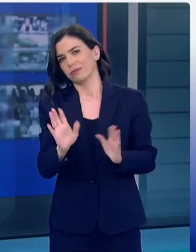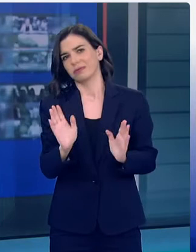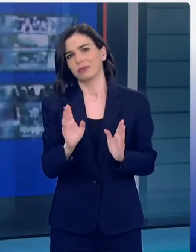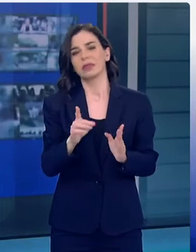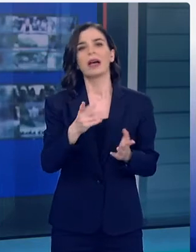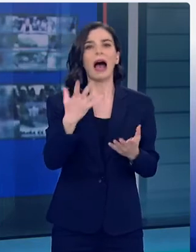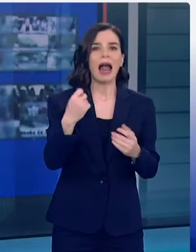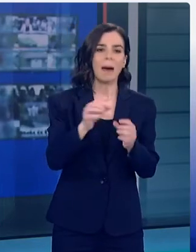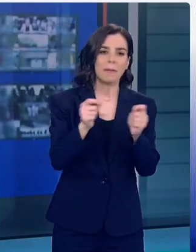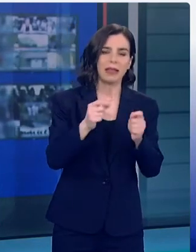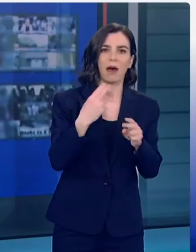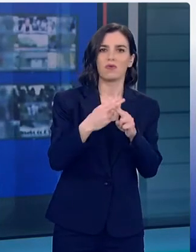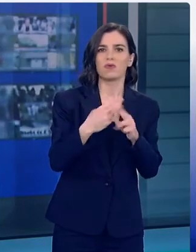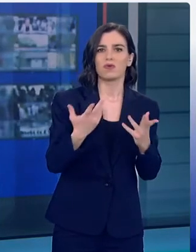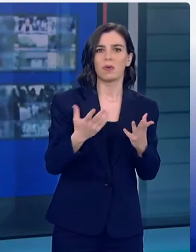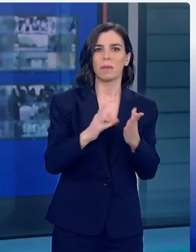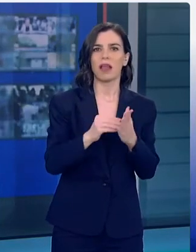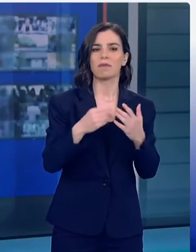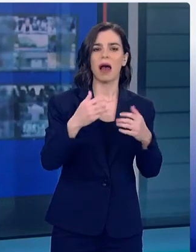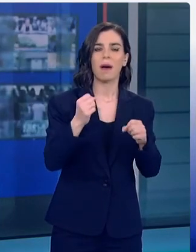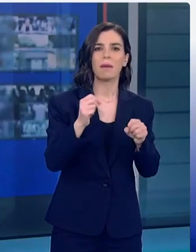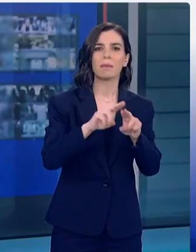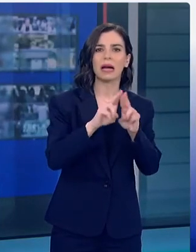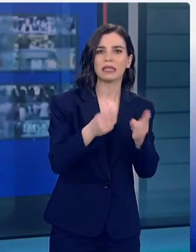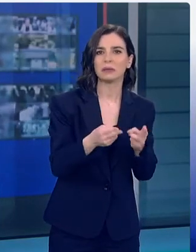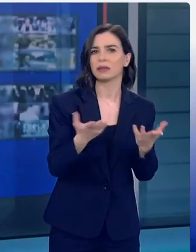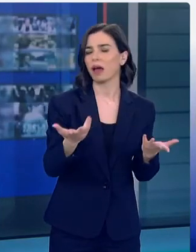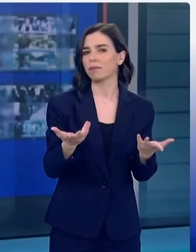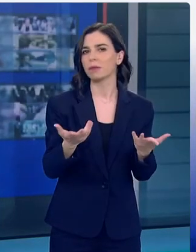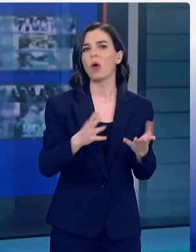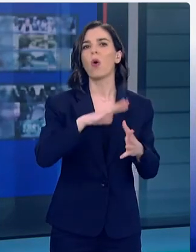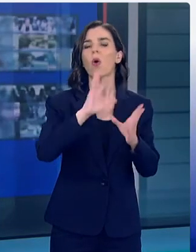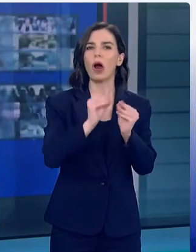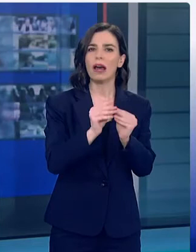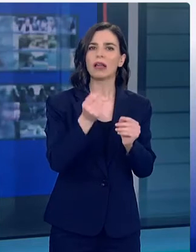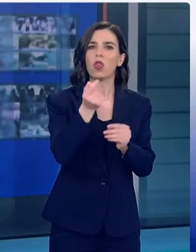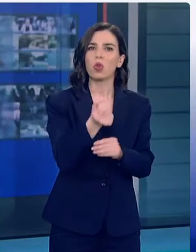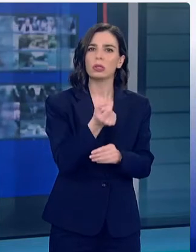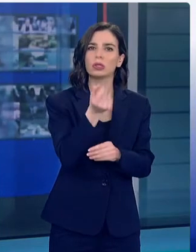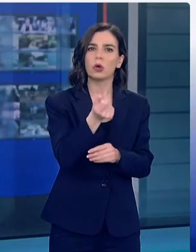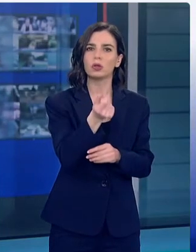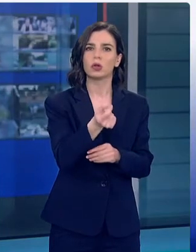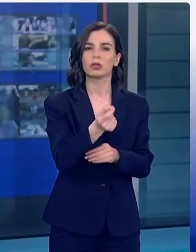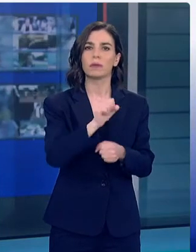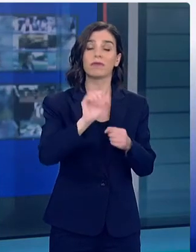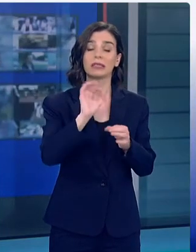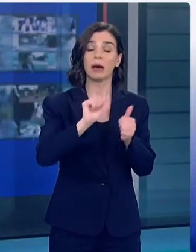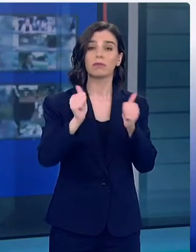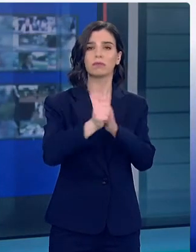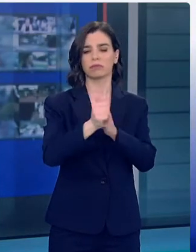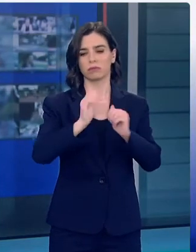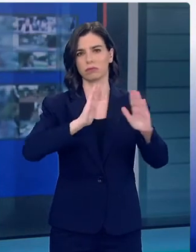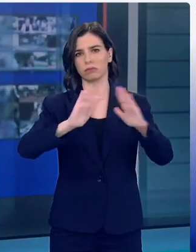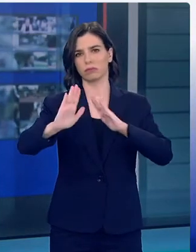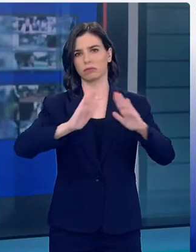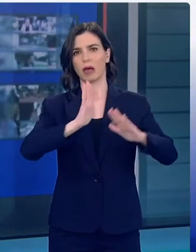αγαπητή δημοσιογράφος, που αφορούν λειτουργία καταστημάτων. Νομίζω όλα αυτά σιγά σιγά θα γίνονται με τη μέγιστη προστασία των ανθρώπων και